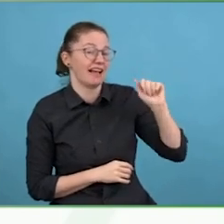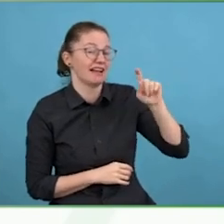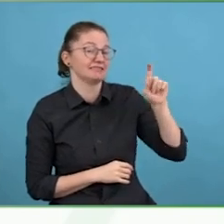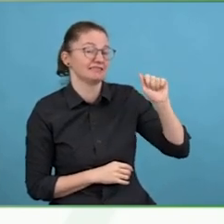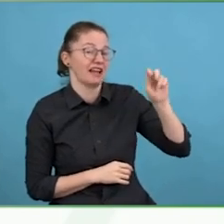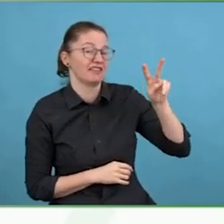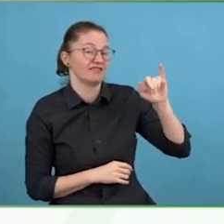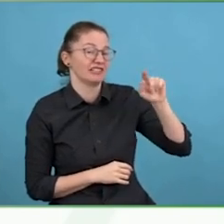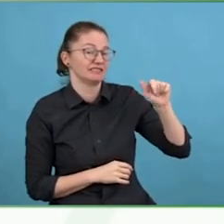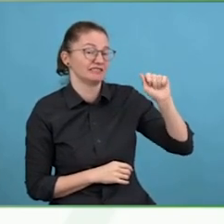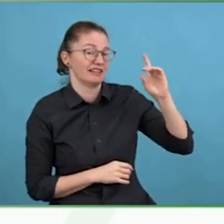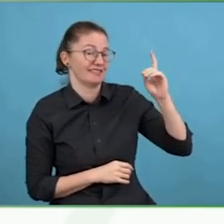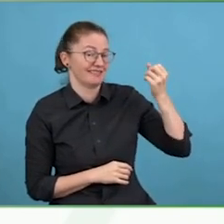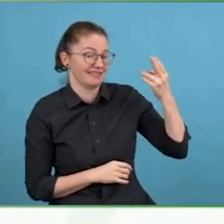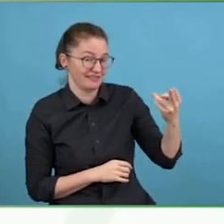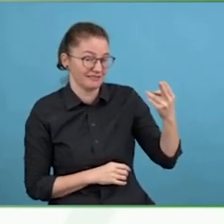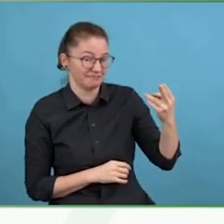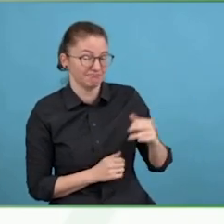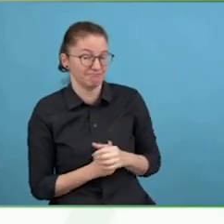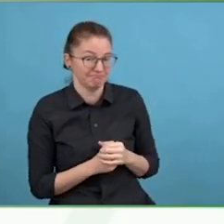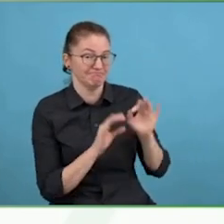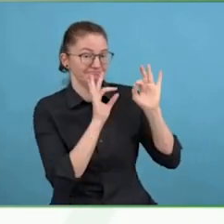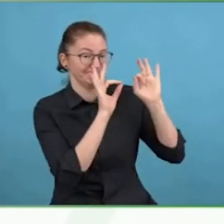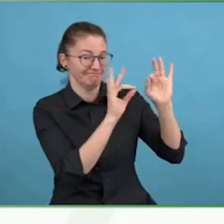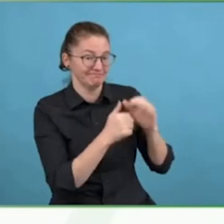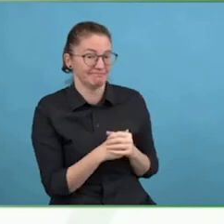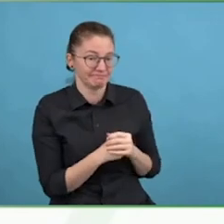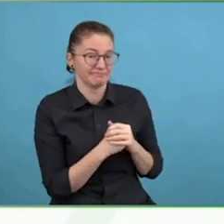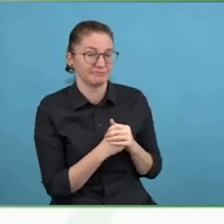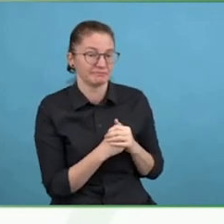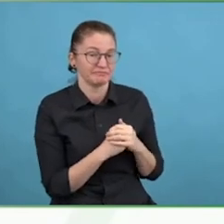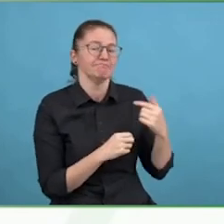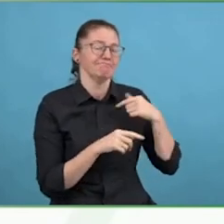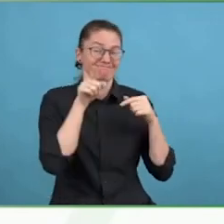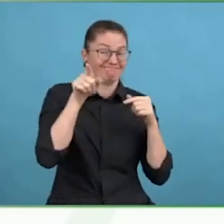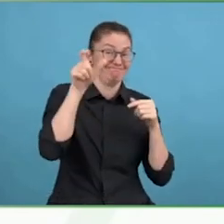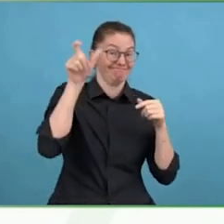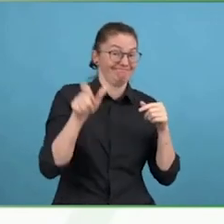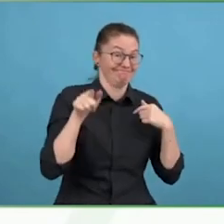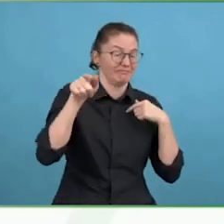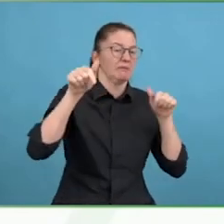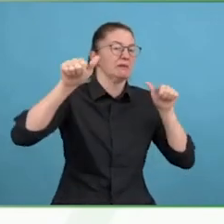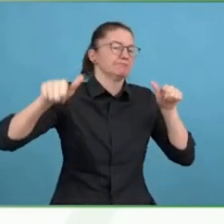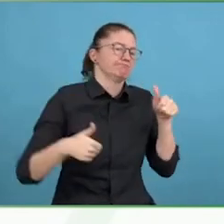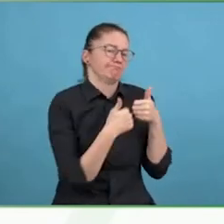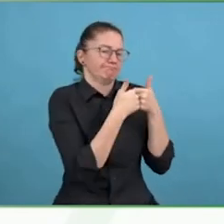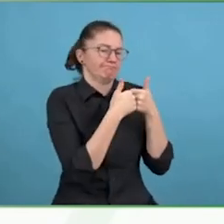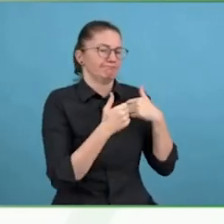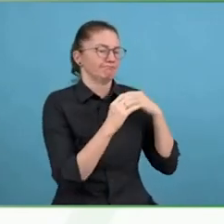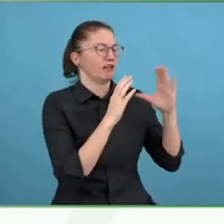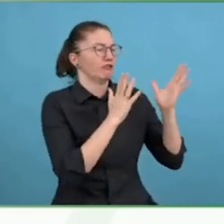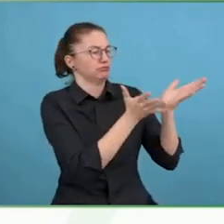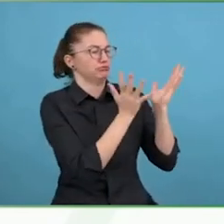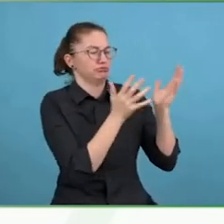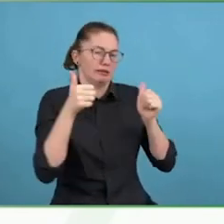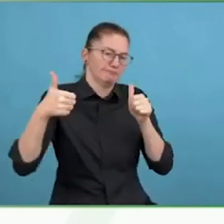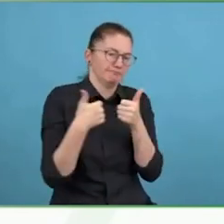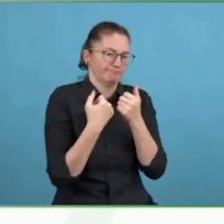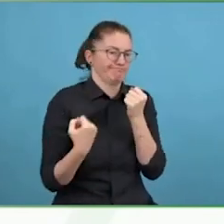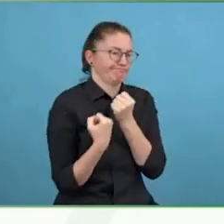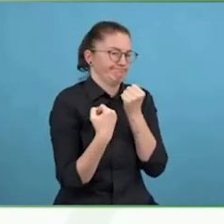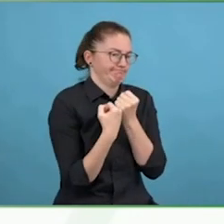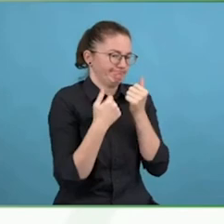تحصیل کرده برنامه‌ریزی شهری هستم. Yeah, he's educated. I mean, Moni is educated in for